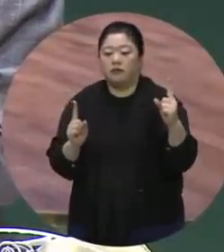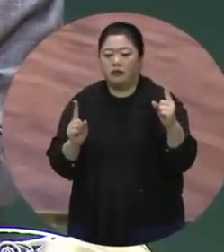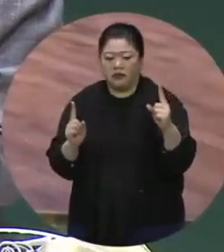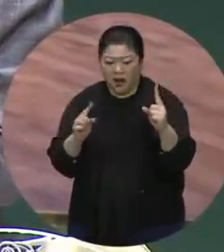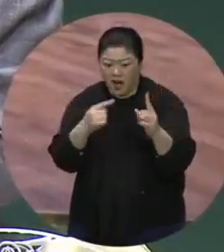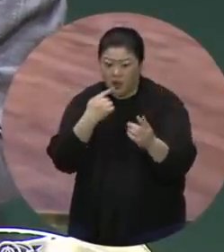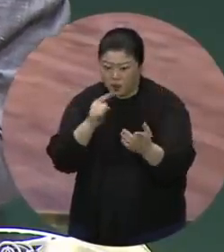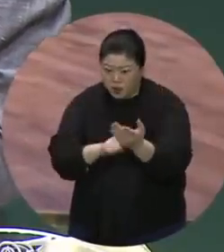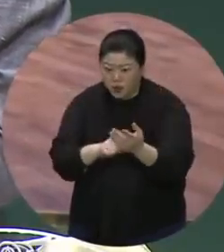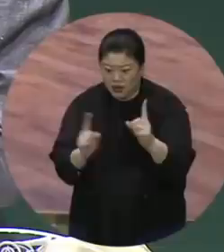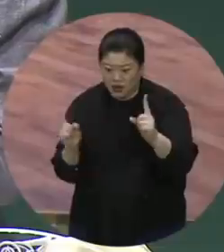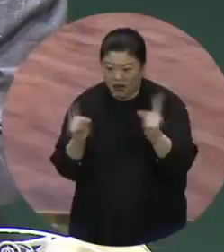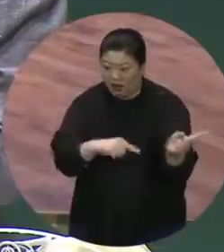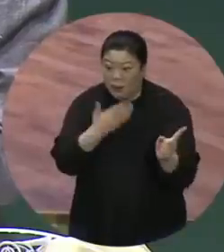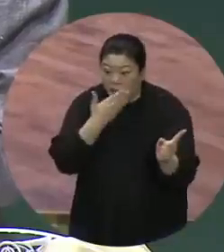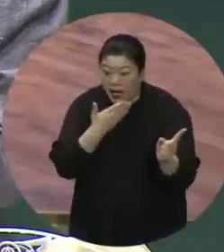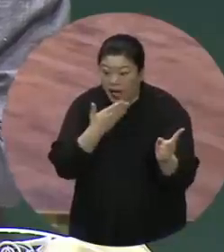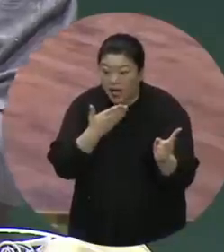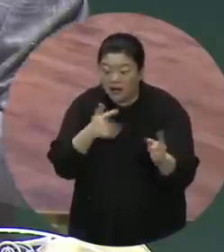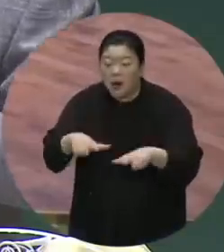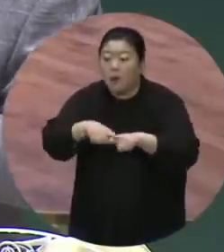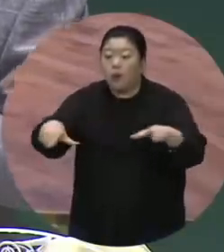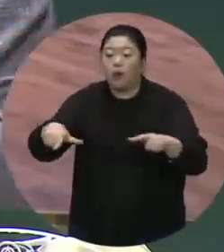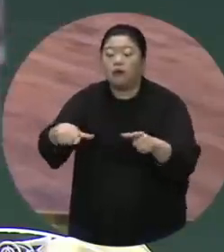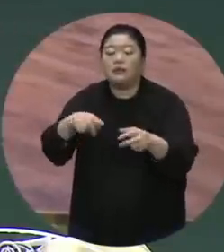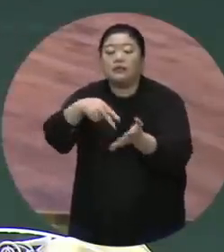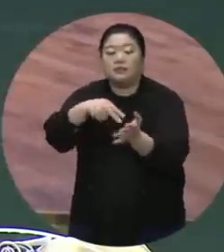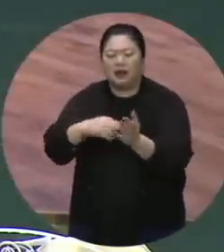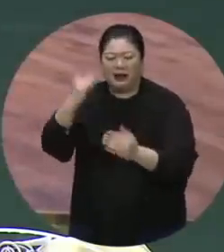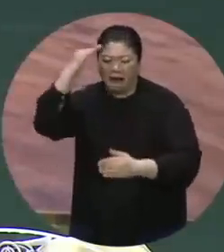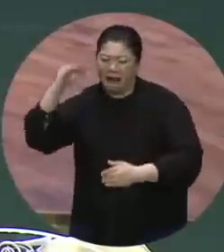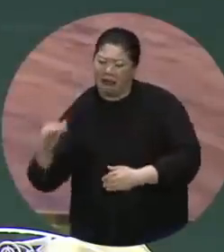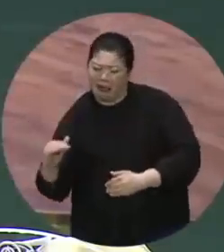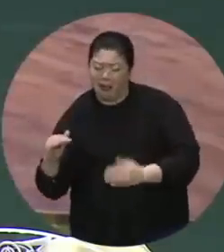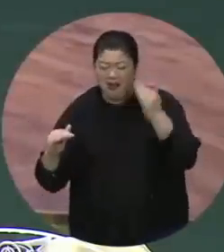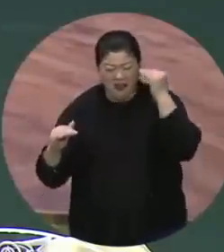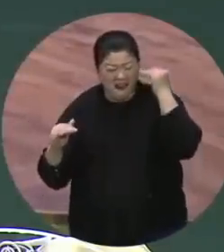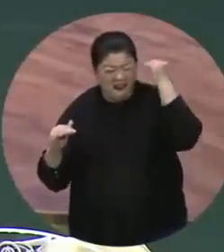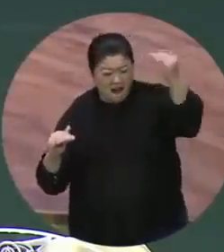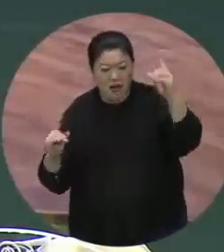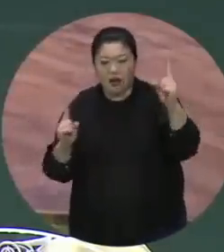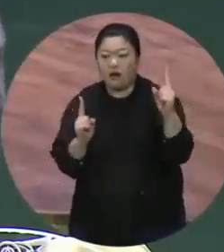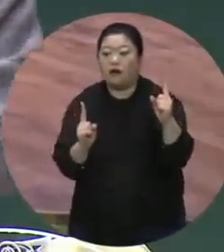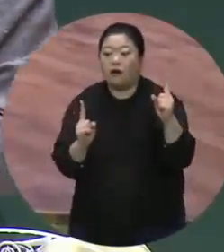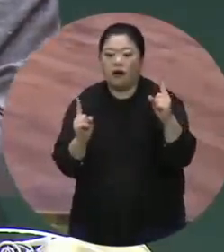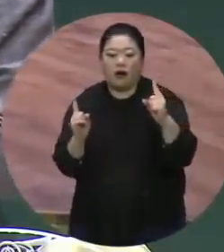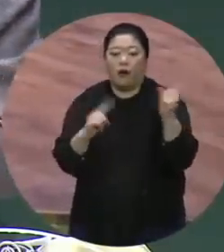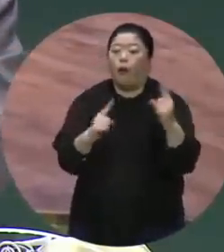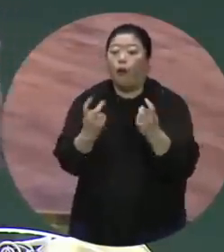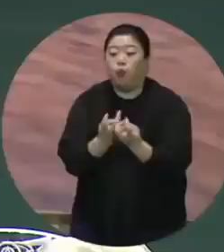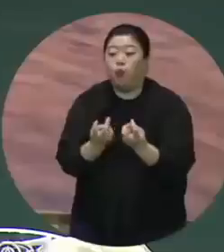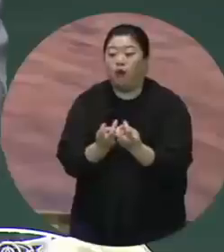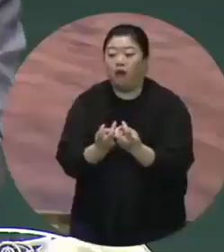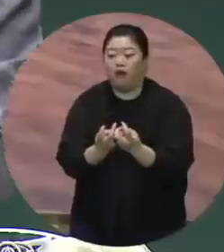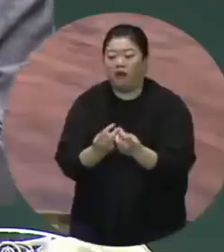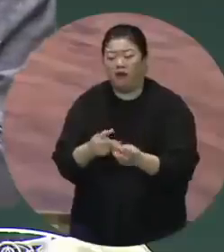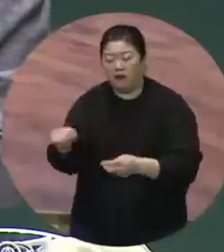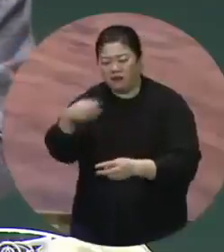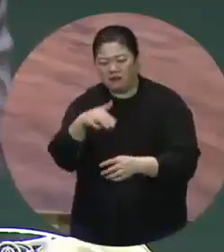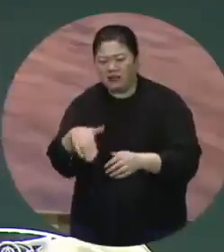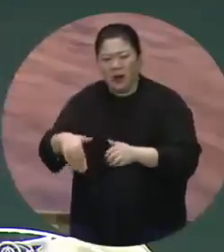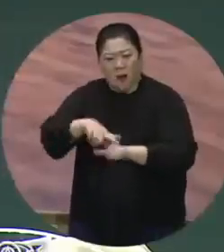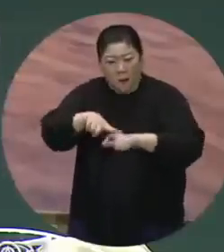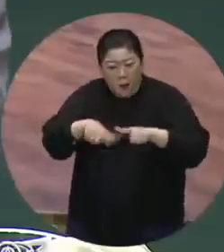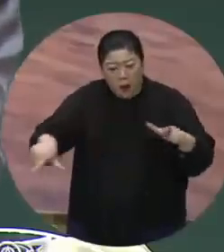헤비급아 프라이급인데 게임이 안 되지. 나가면서 망군의 너는 칼과 창과 단창으로 너 실력으로 나오지만